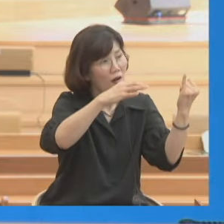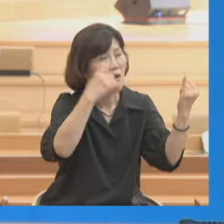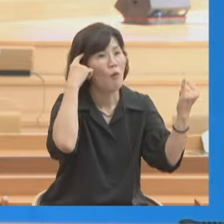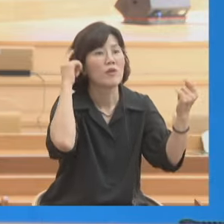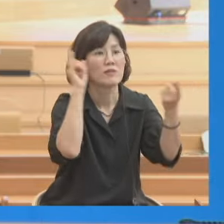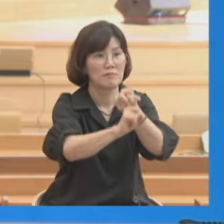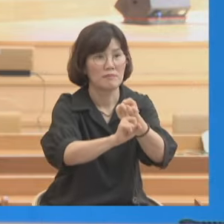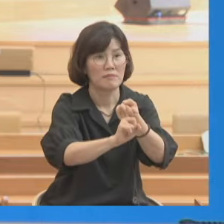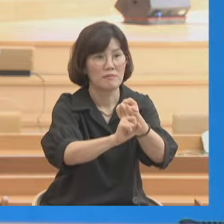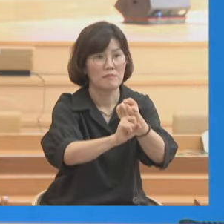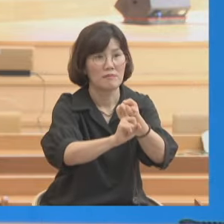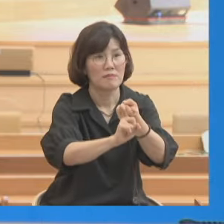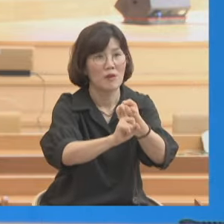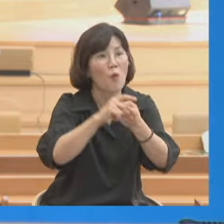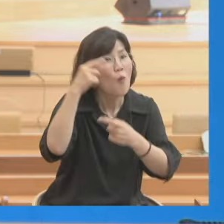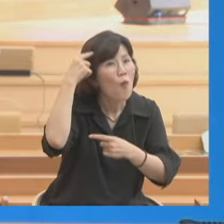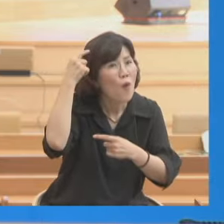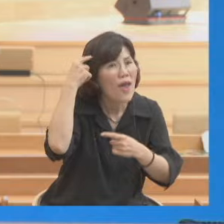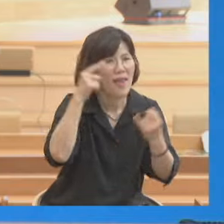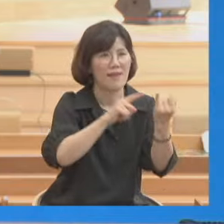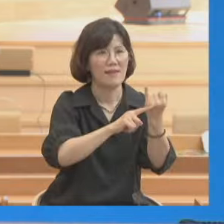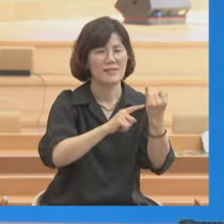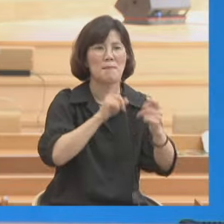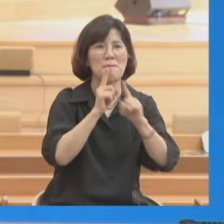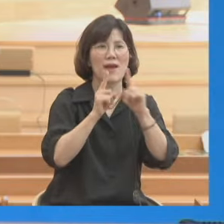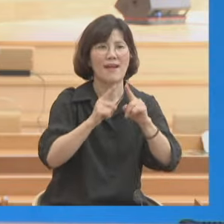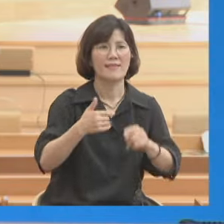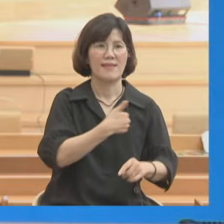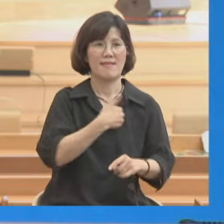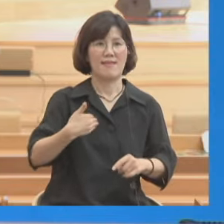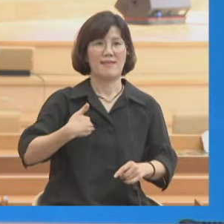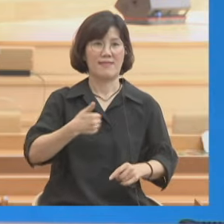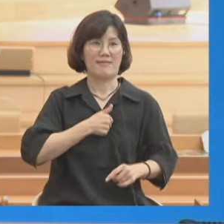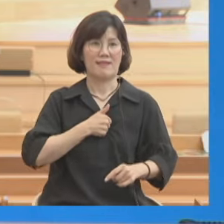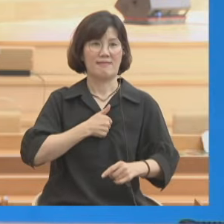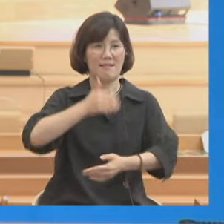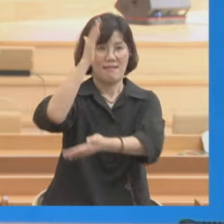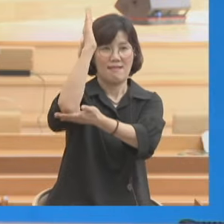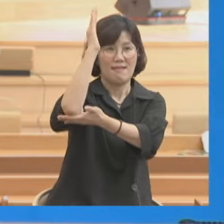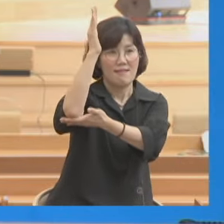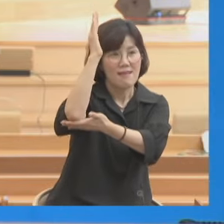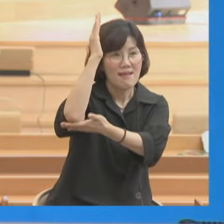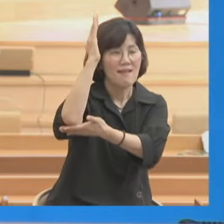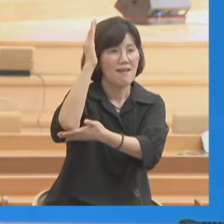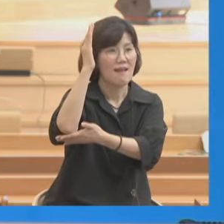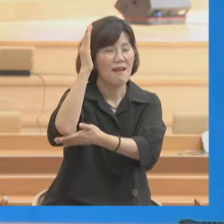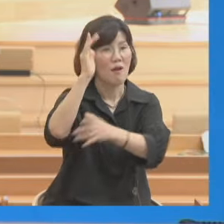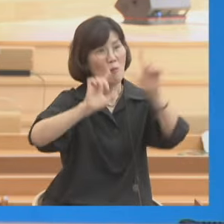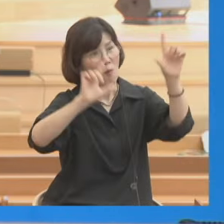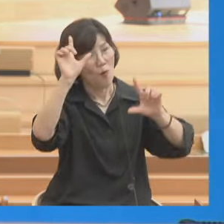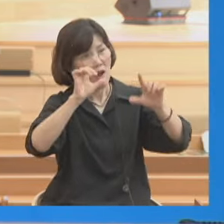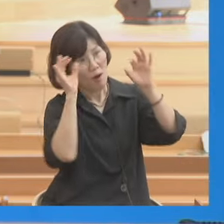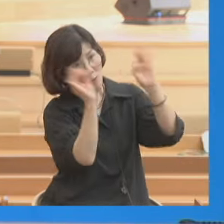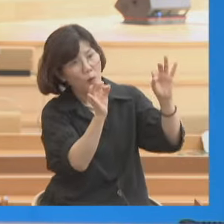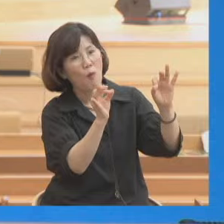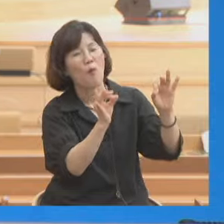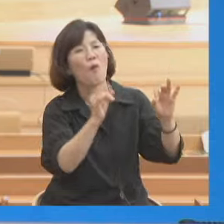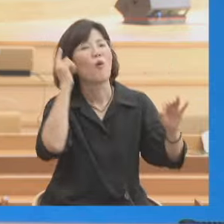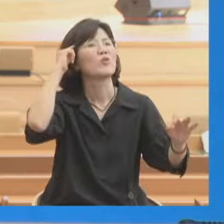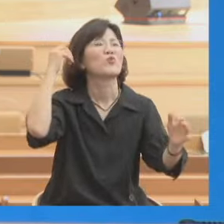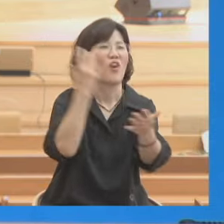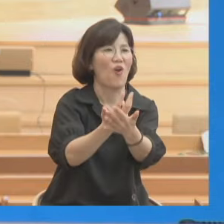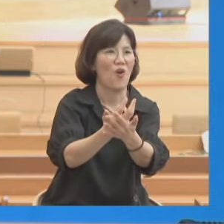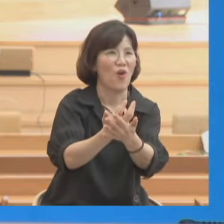그랬을까요? 그녀의 그 당당함이, 그녀의 삶에 대한 자세가 충격이었던